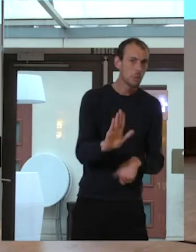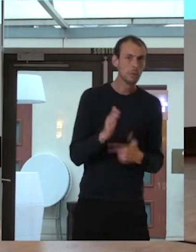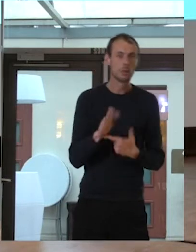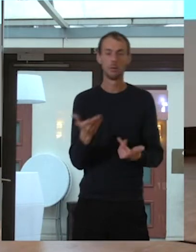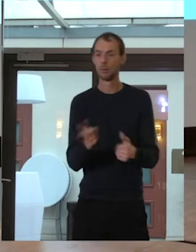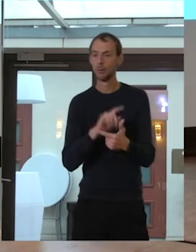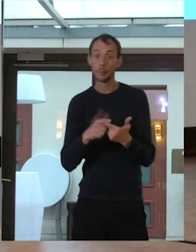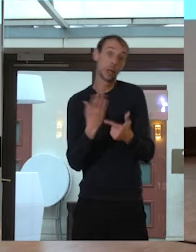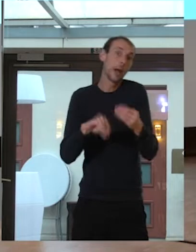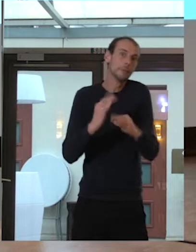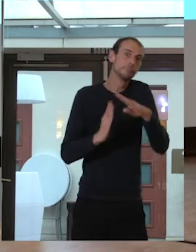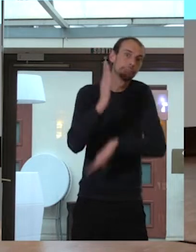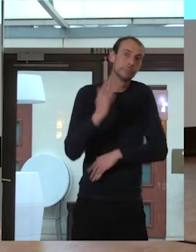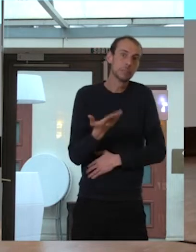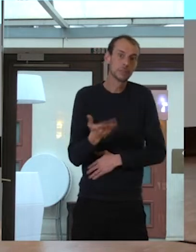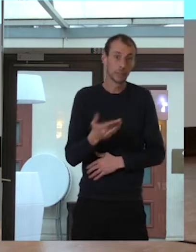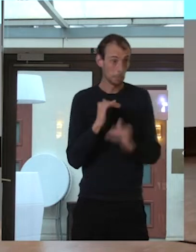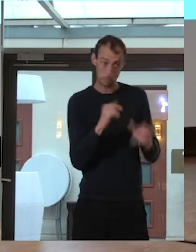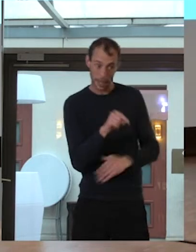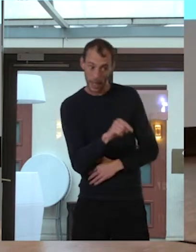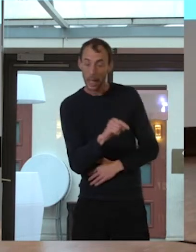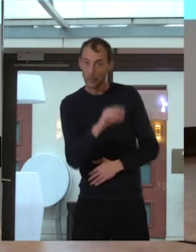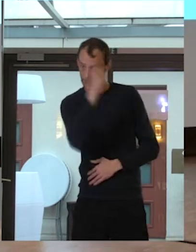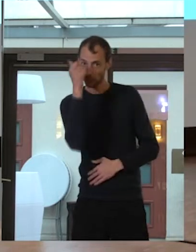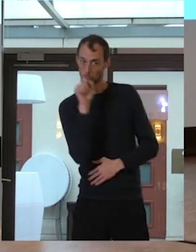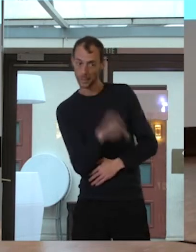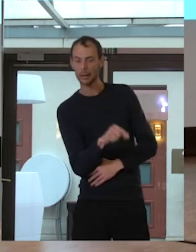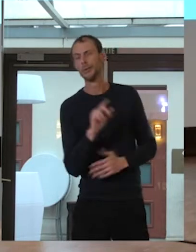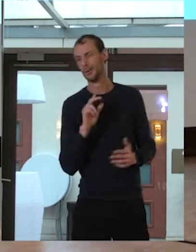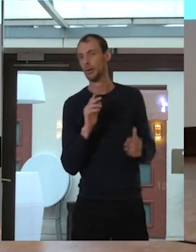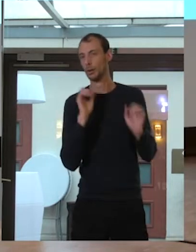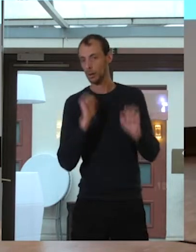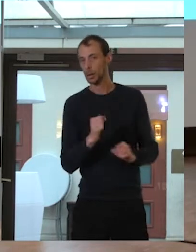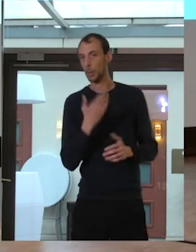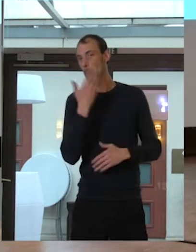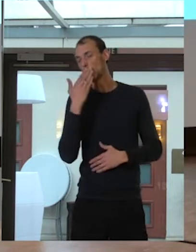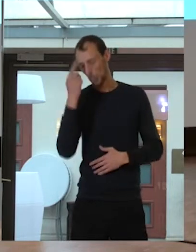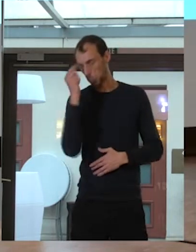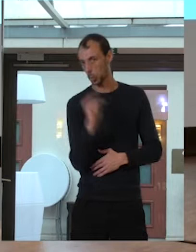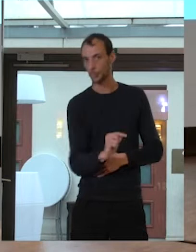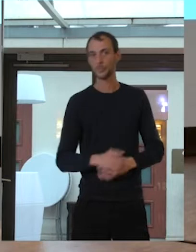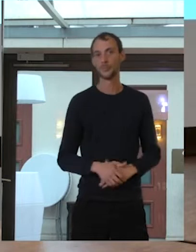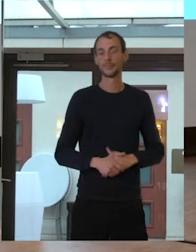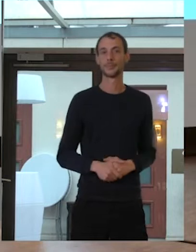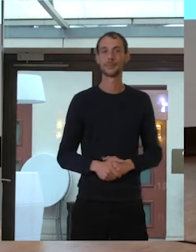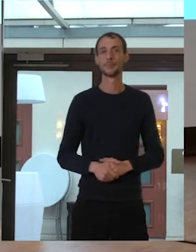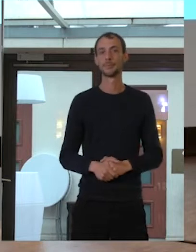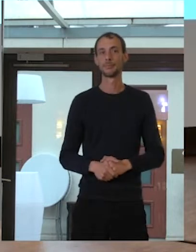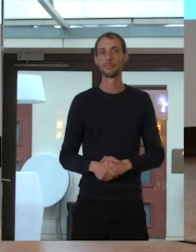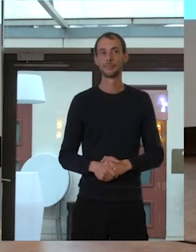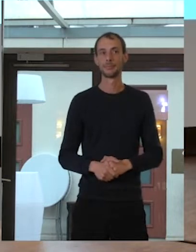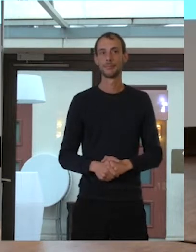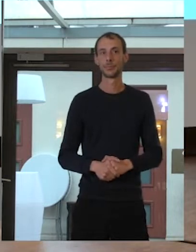Donc même ces garçons y gagneront. Nous sommes intimement persuadés qu'il n'y aura pas de